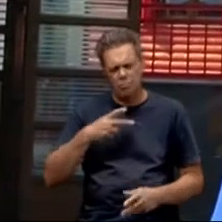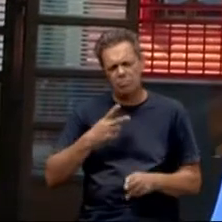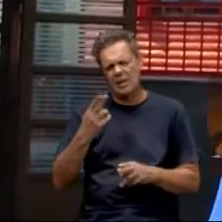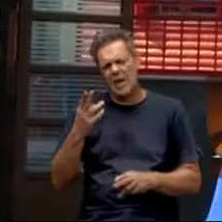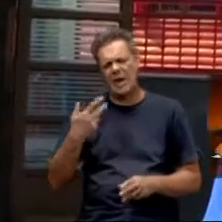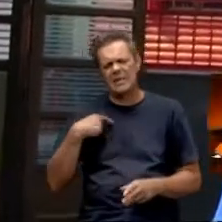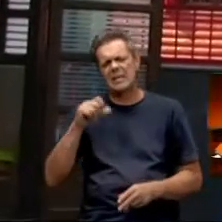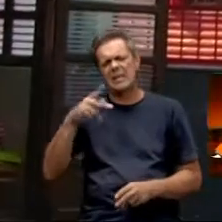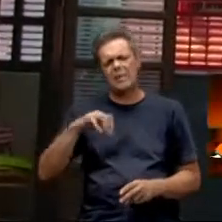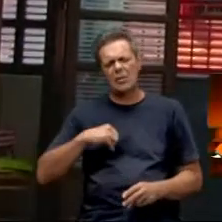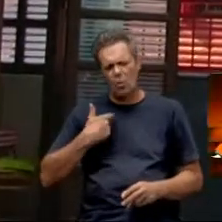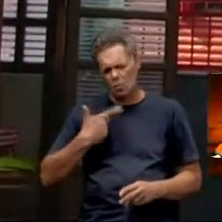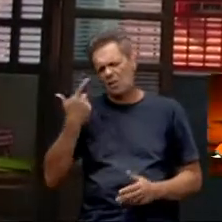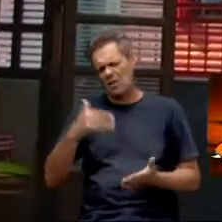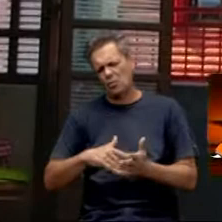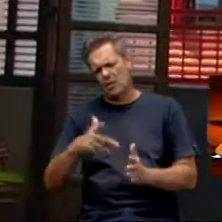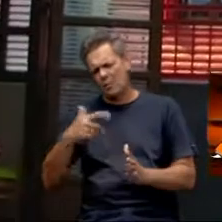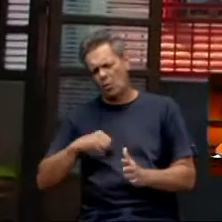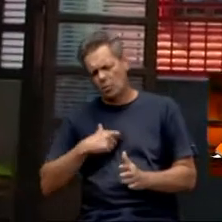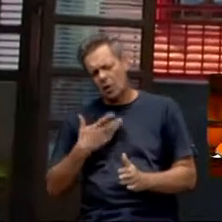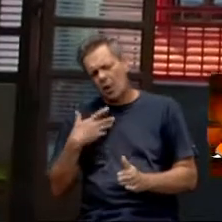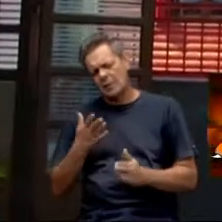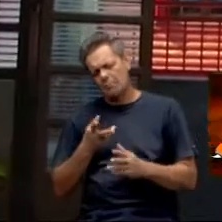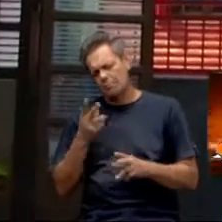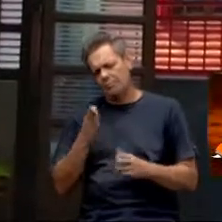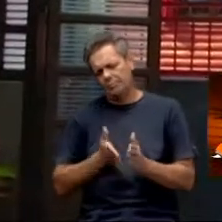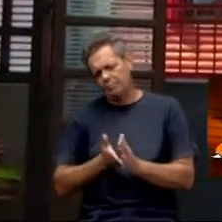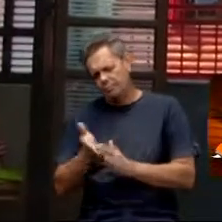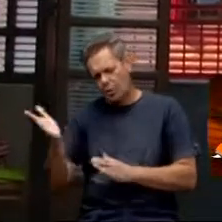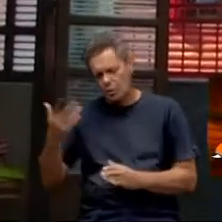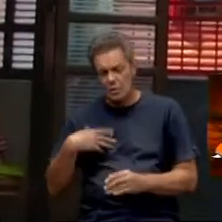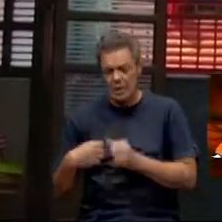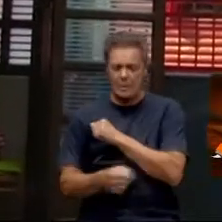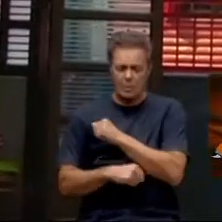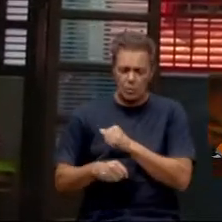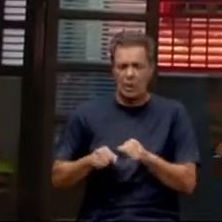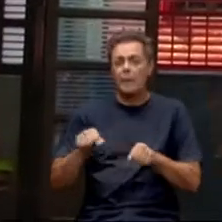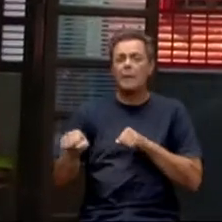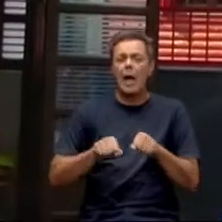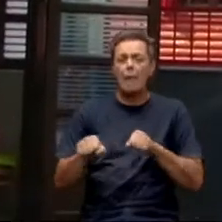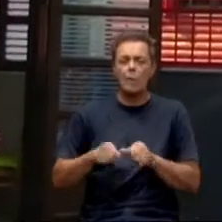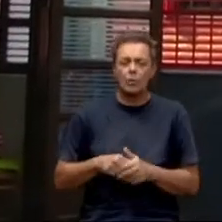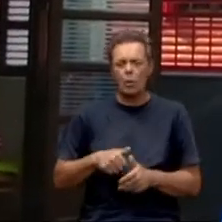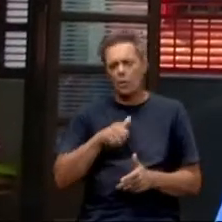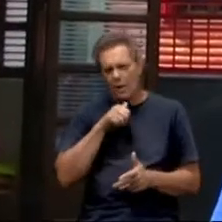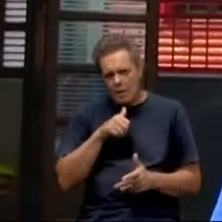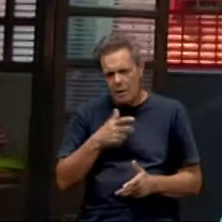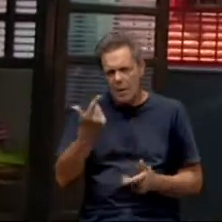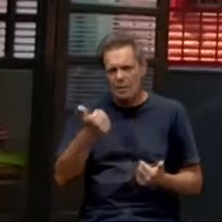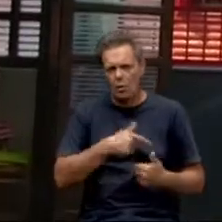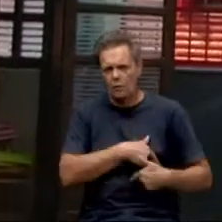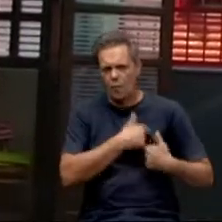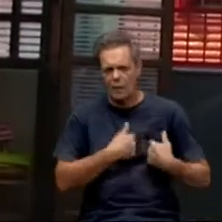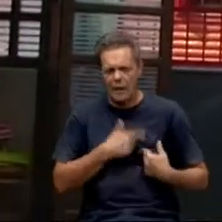bilo 2007. Prebolio sam ga i sada sam student politologije i jedan od volontera i